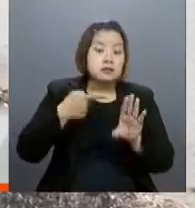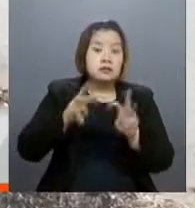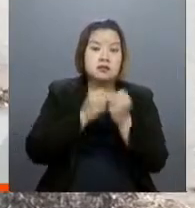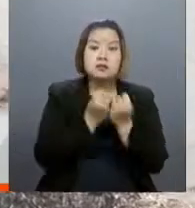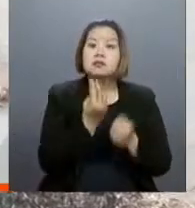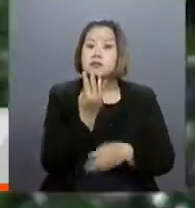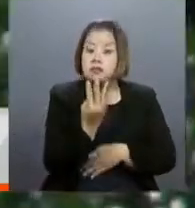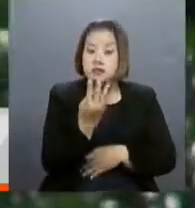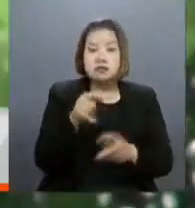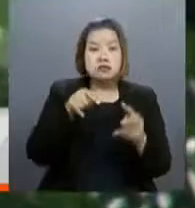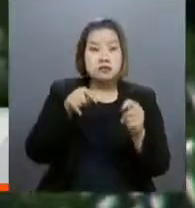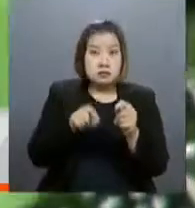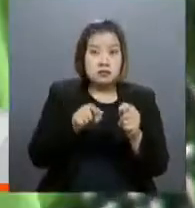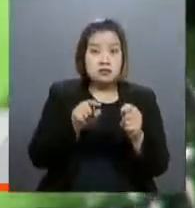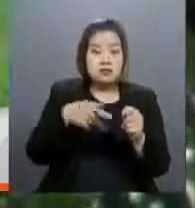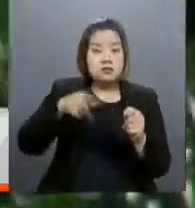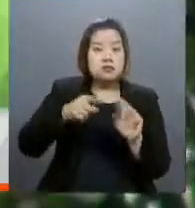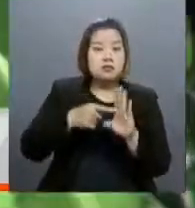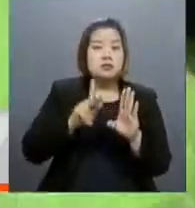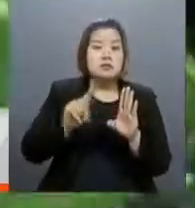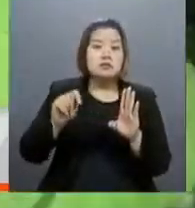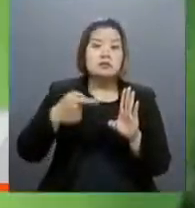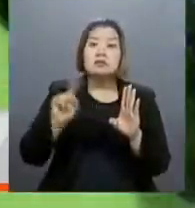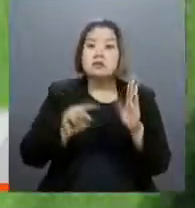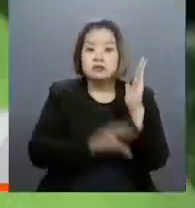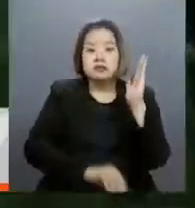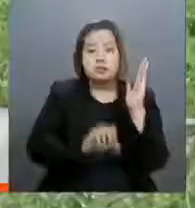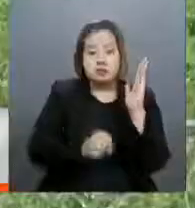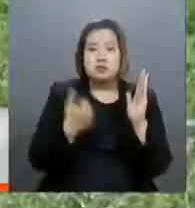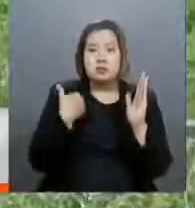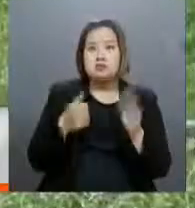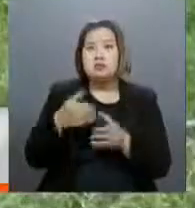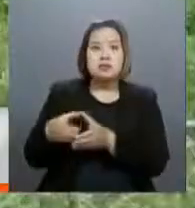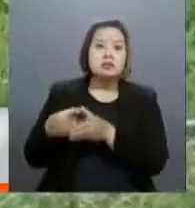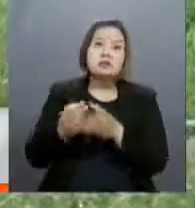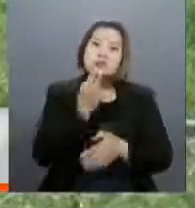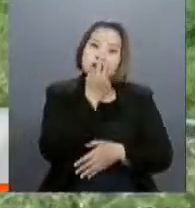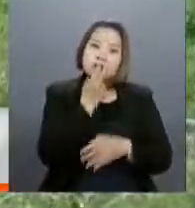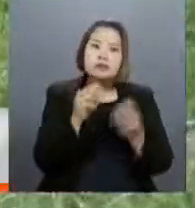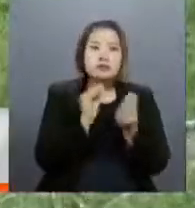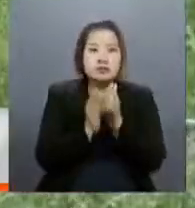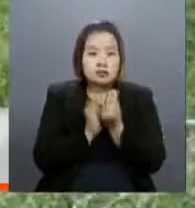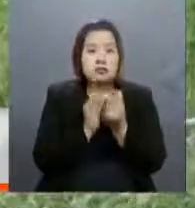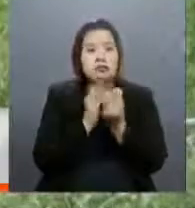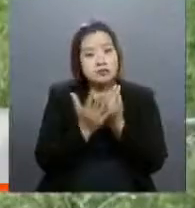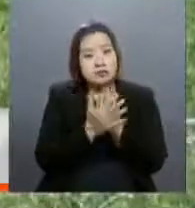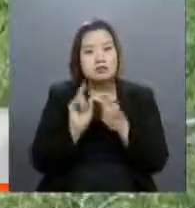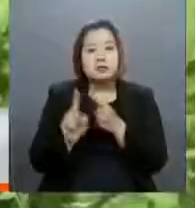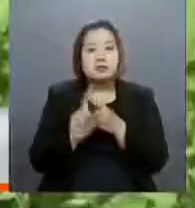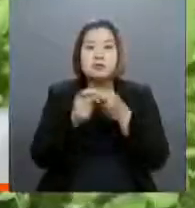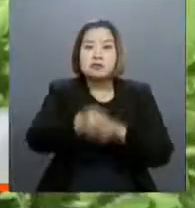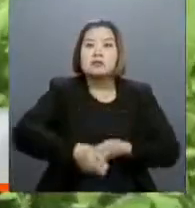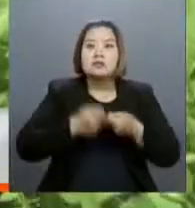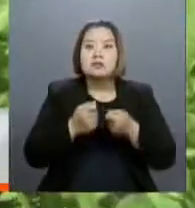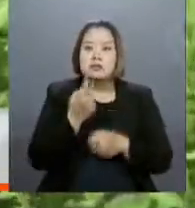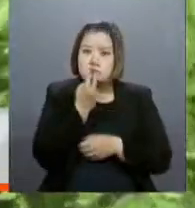คลองประดู่ตำบลปากบางอำเภอเทพาจังหวัดสงขลานำสื่อมวลชนดูพืชผลทางการเกษตรเพื่อยืนยันถึงความสมบูรณ์ของพื้นที่